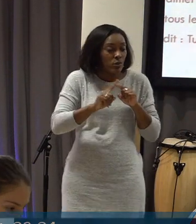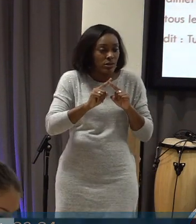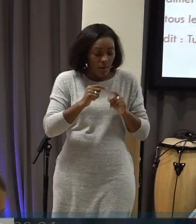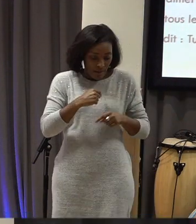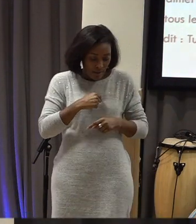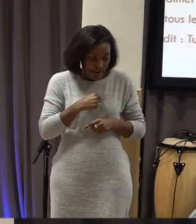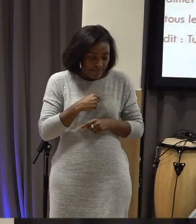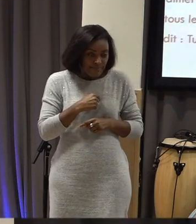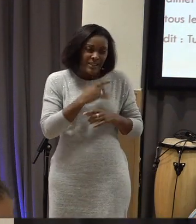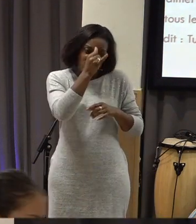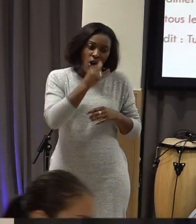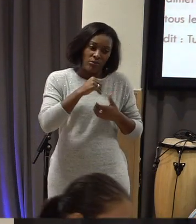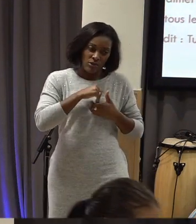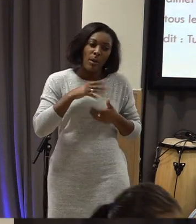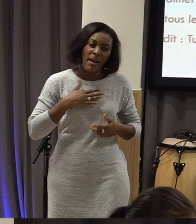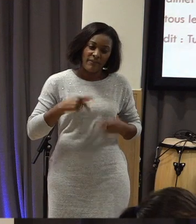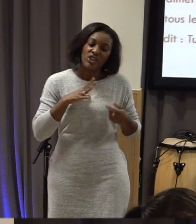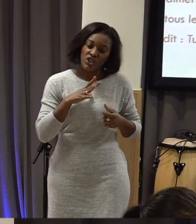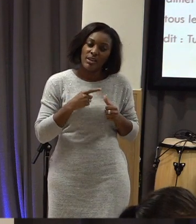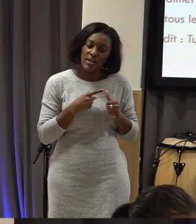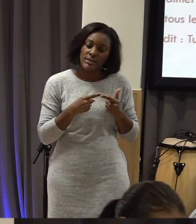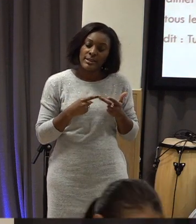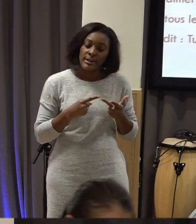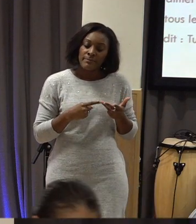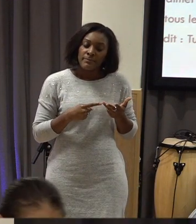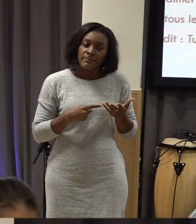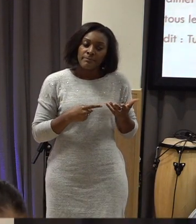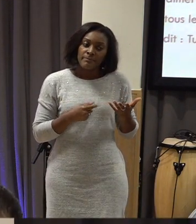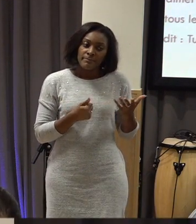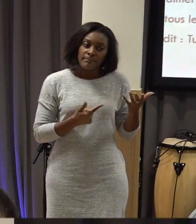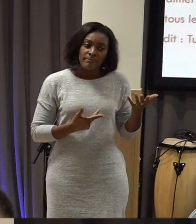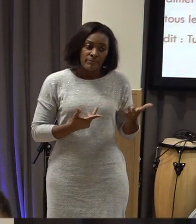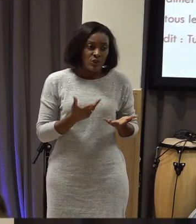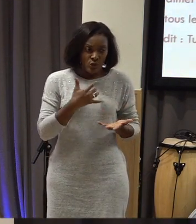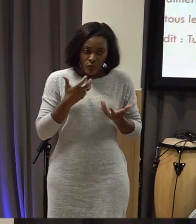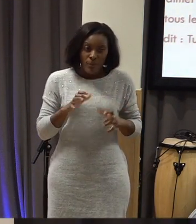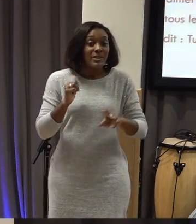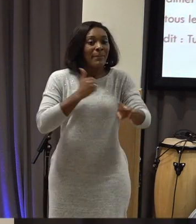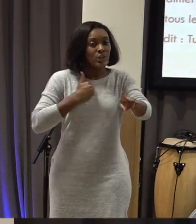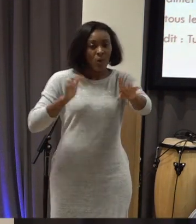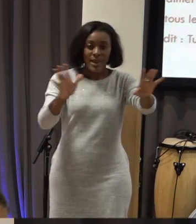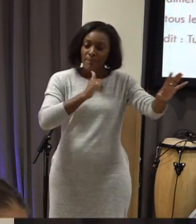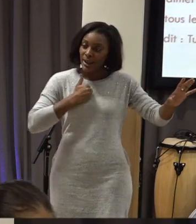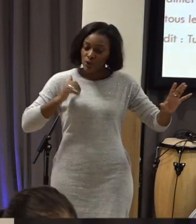Note toutes les idoles que tu dois abandonner. Note tout ce que tu dois rendre à Dieu